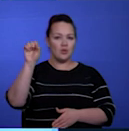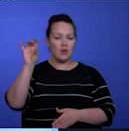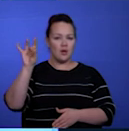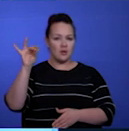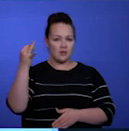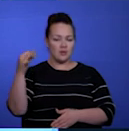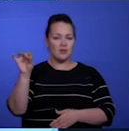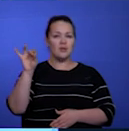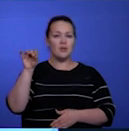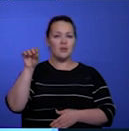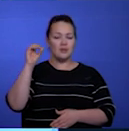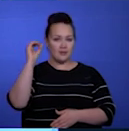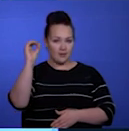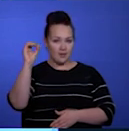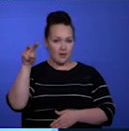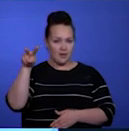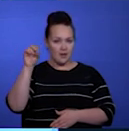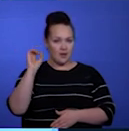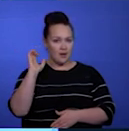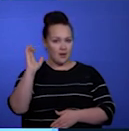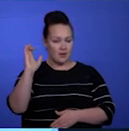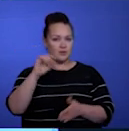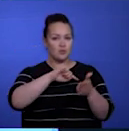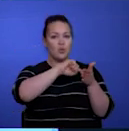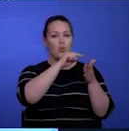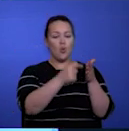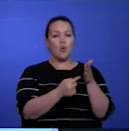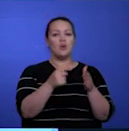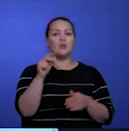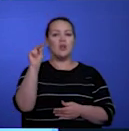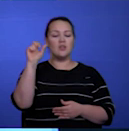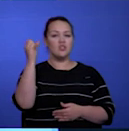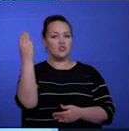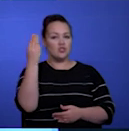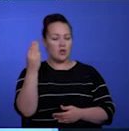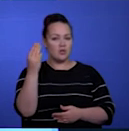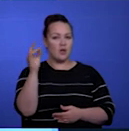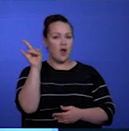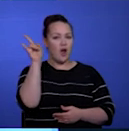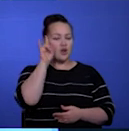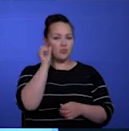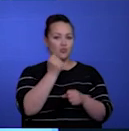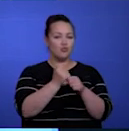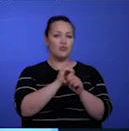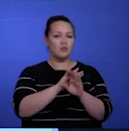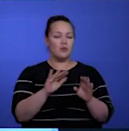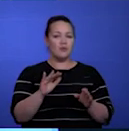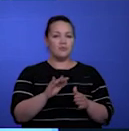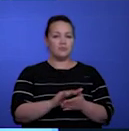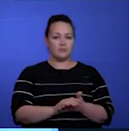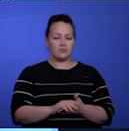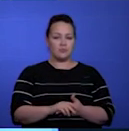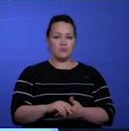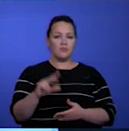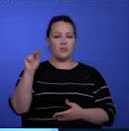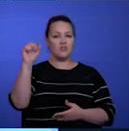лес корень чаще здесь я надеюсь никто ошибку не делай чаще и корень чаще